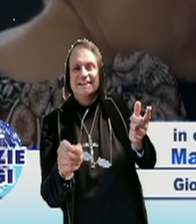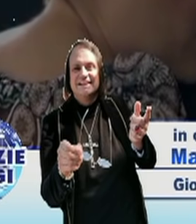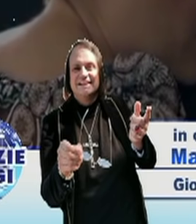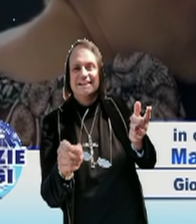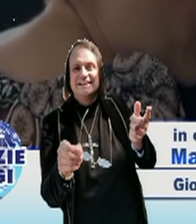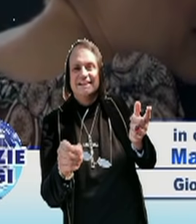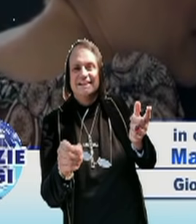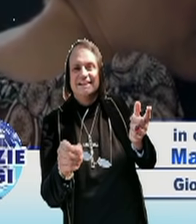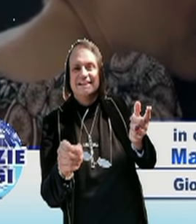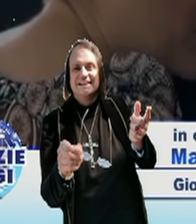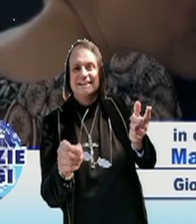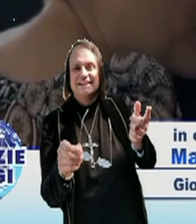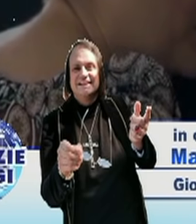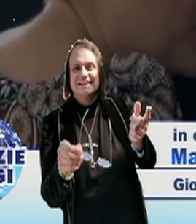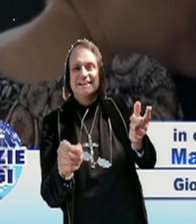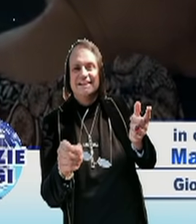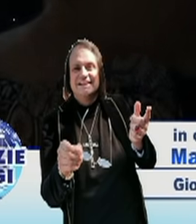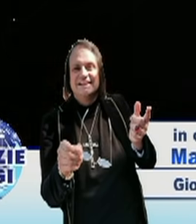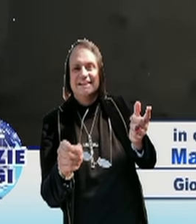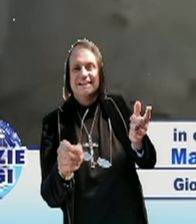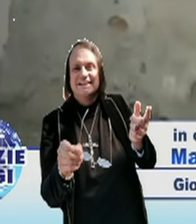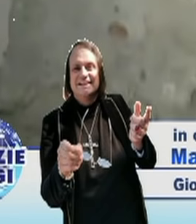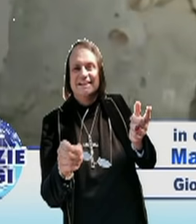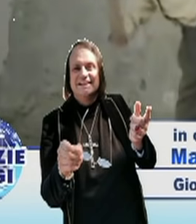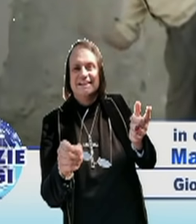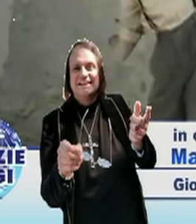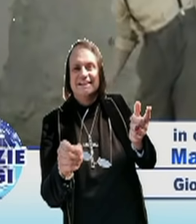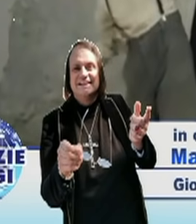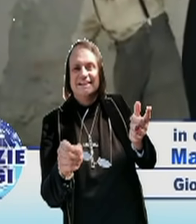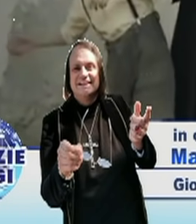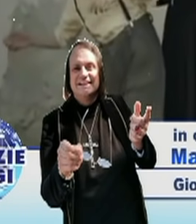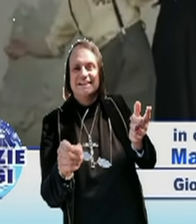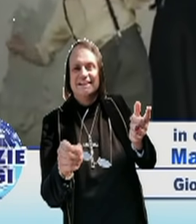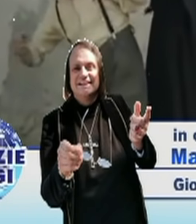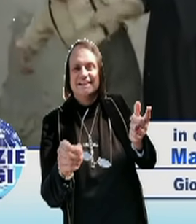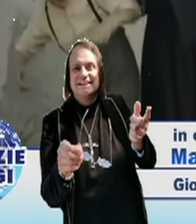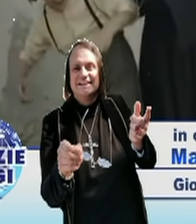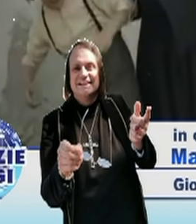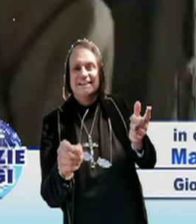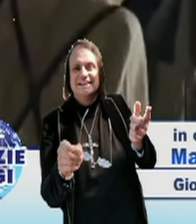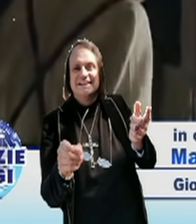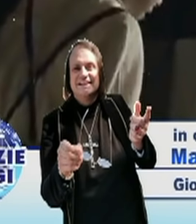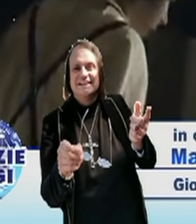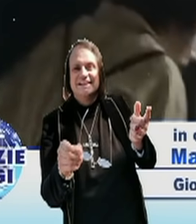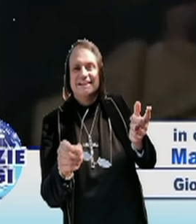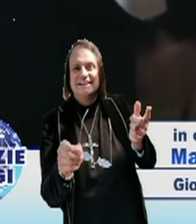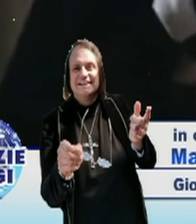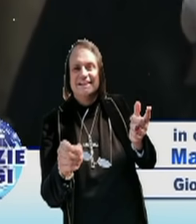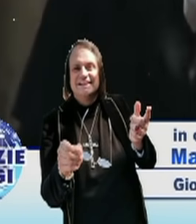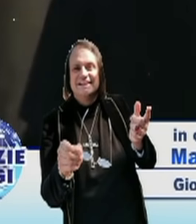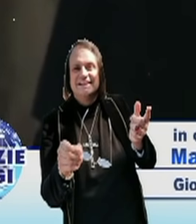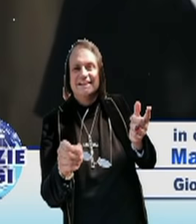che si nascondono nella quotidianità e che riescono a fare in maniera straordinaria le cose ordinarie. Parlo di Carlo